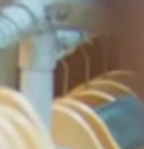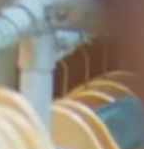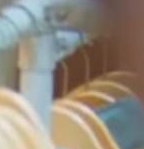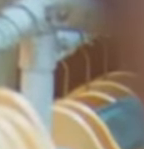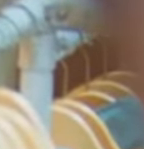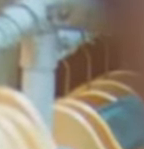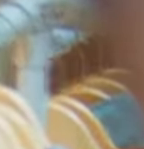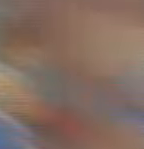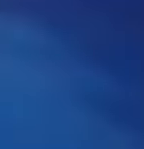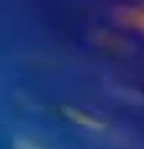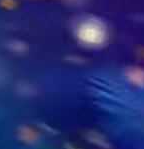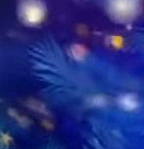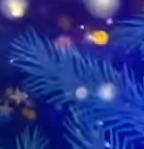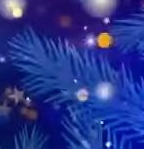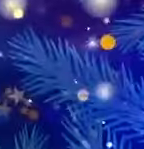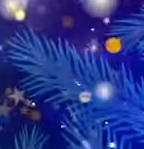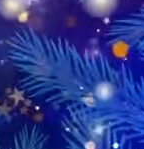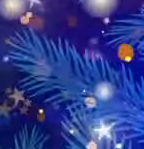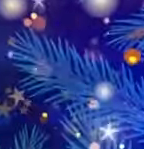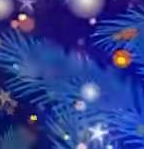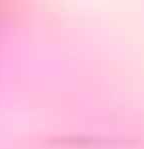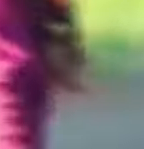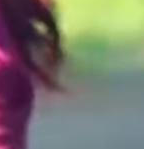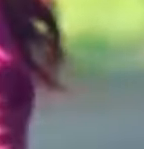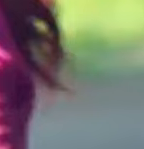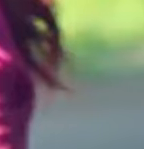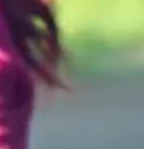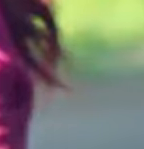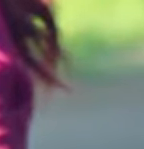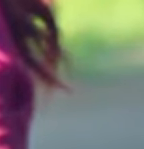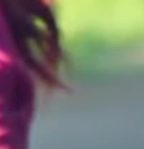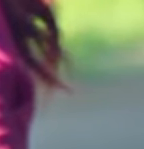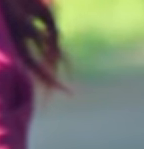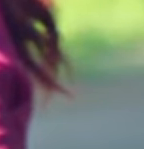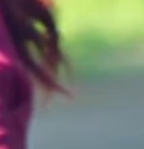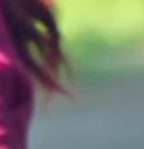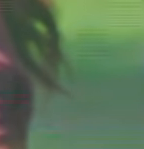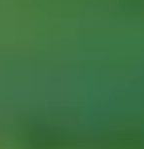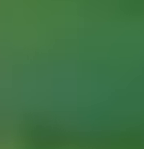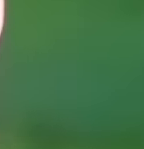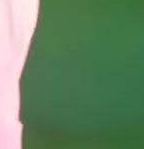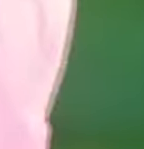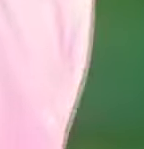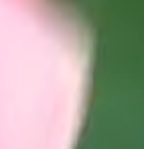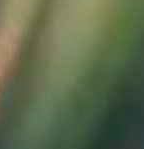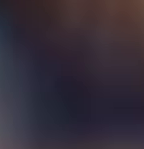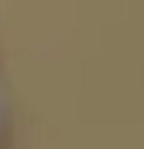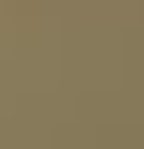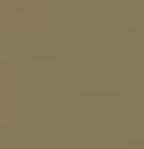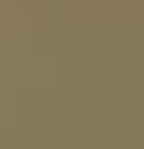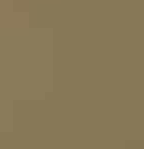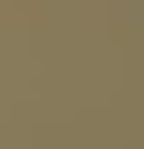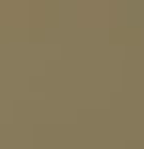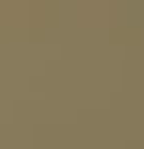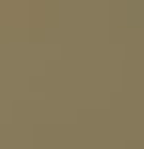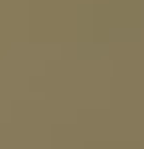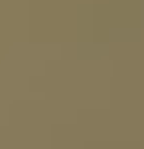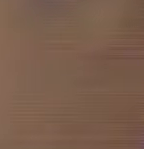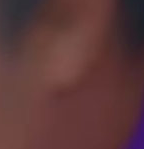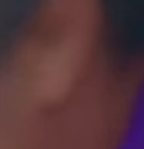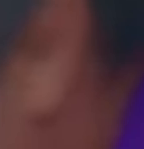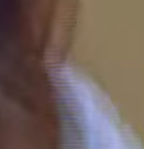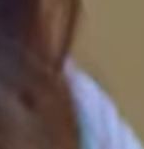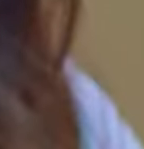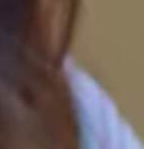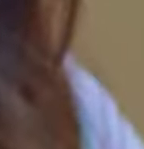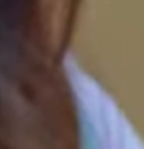first Christmas gift ko po sa kanya. Ano ba yung gift yung gusto mong makuha? I have something na gusto ko talaga makuha pero... Sinabi po niya kung ano yung gusto